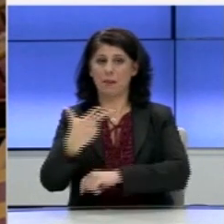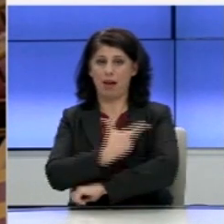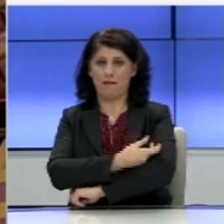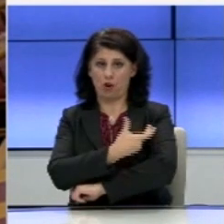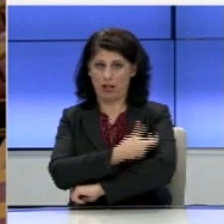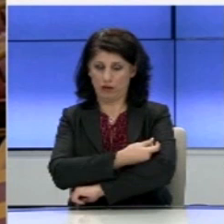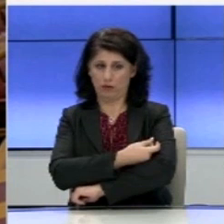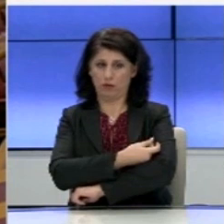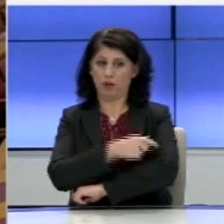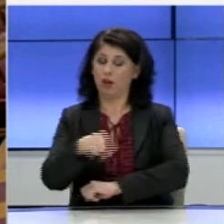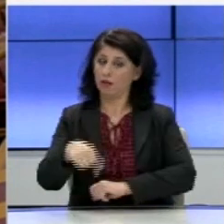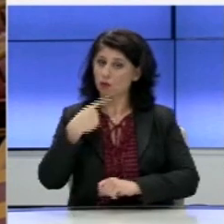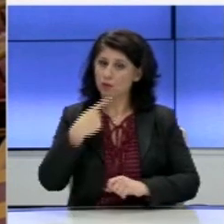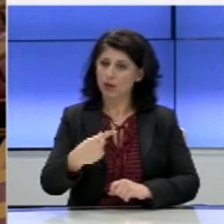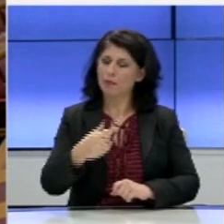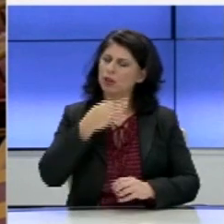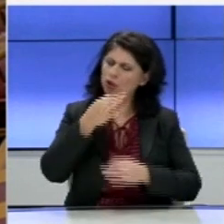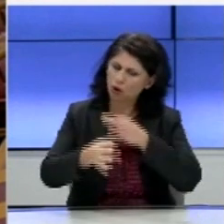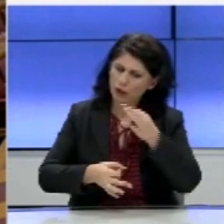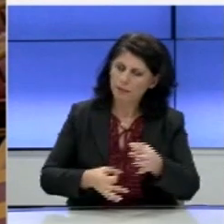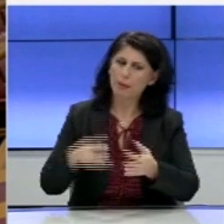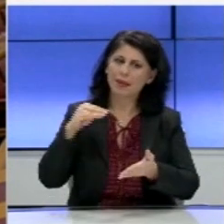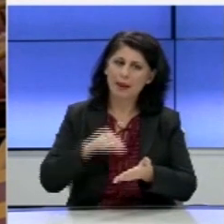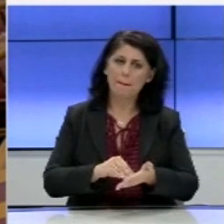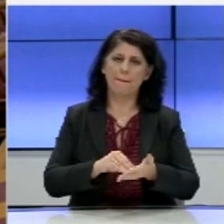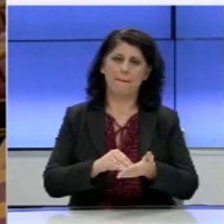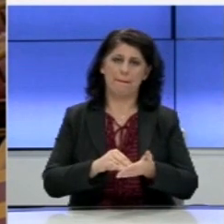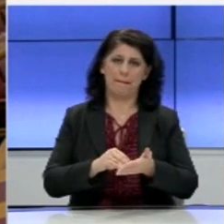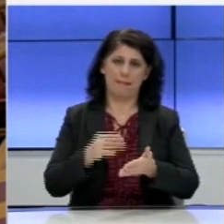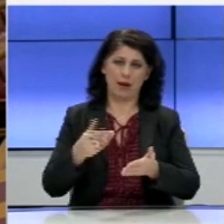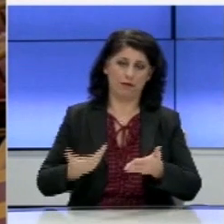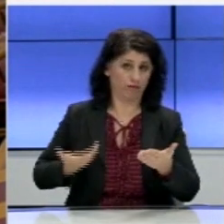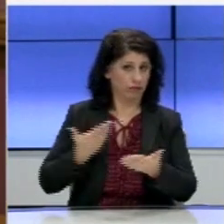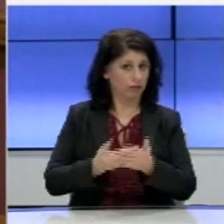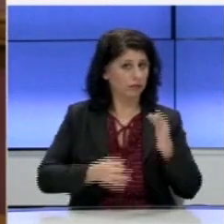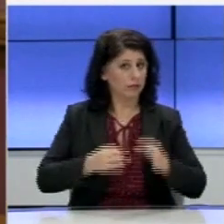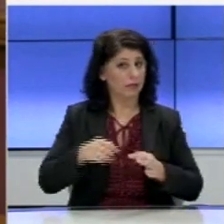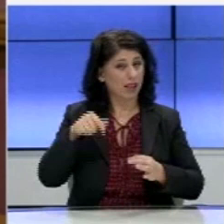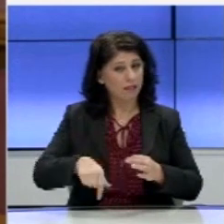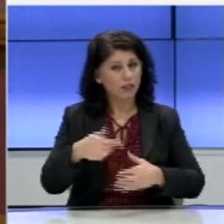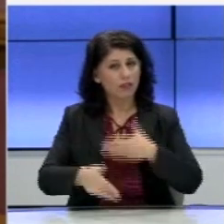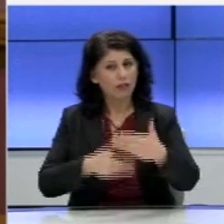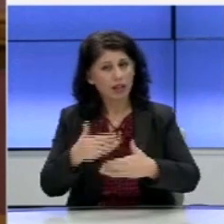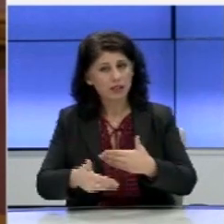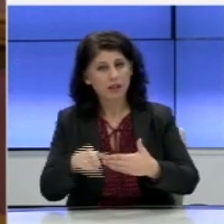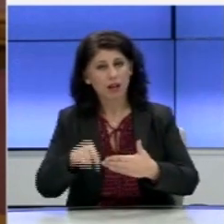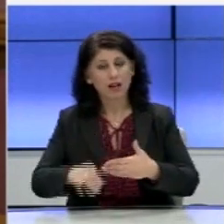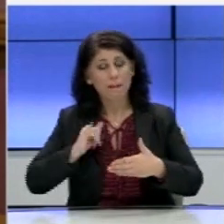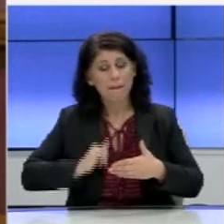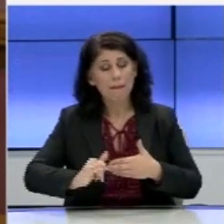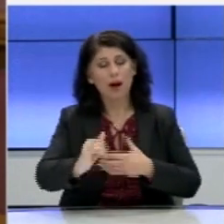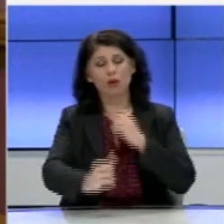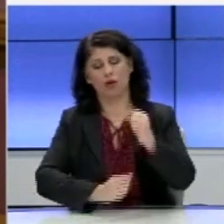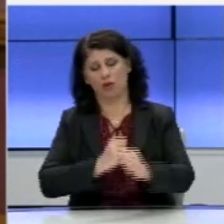Εμείς αυτό που λέμε και το είπαμε και το ξαναλβάζουμε στην συζήτηση είναι ότι και αυτή η διαδικασία είναι